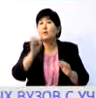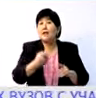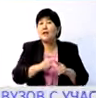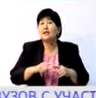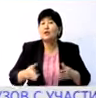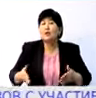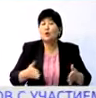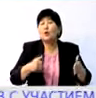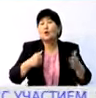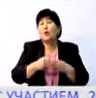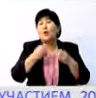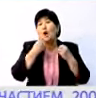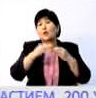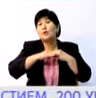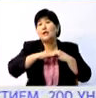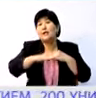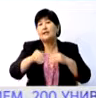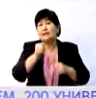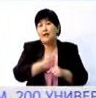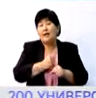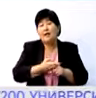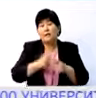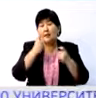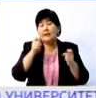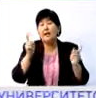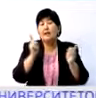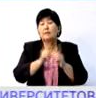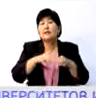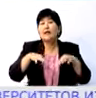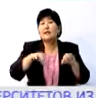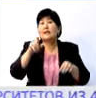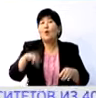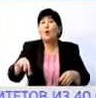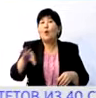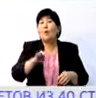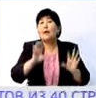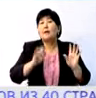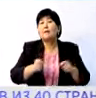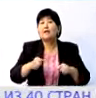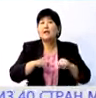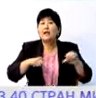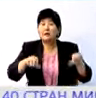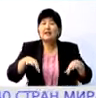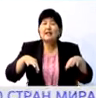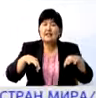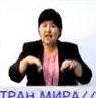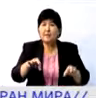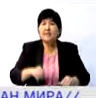этих дорог довести до хорошего состояния. Об этом сообщил на встрече с транспортниками области председатель комитета транспорта.